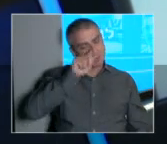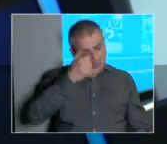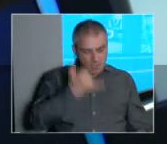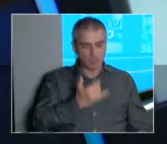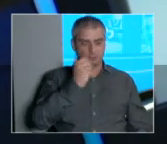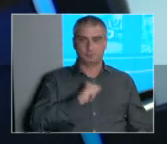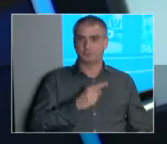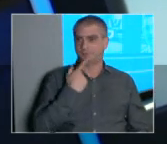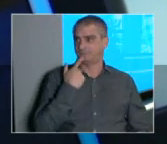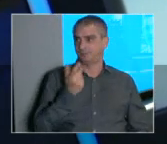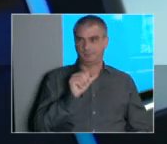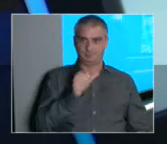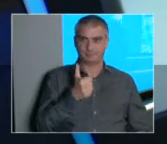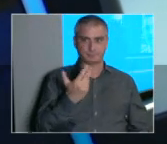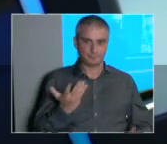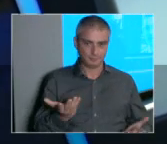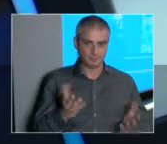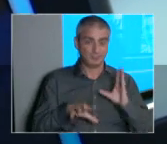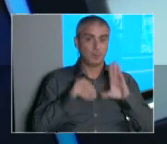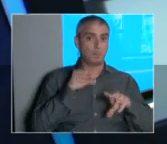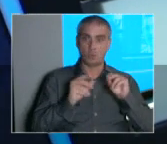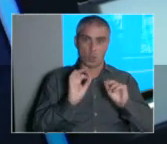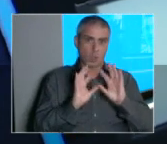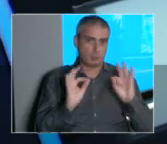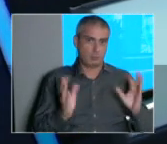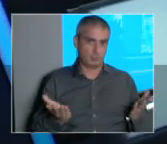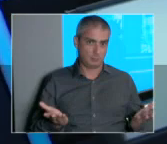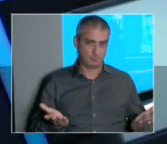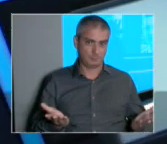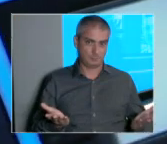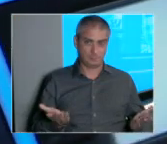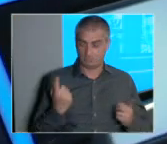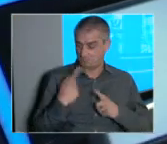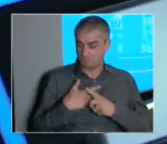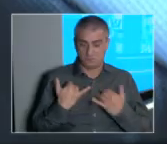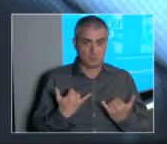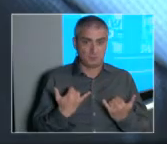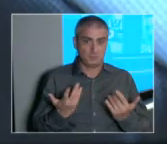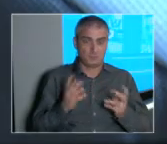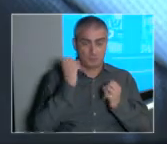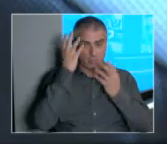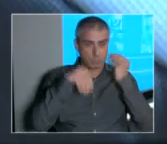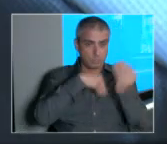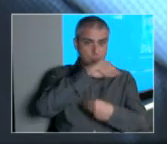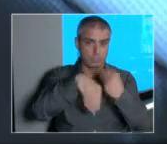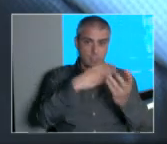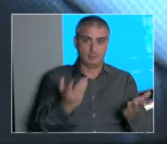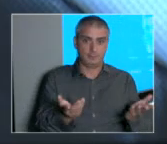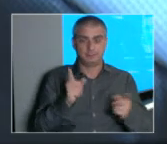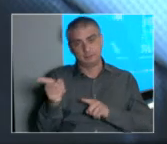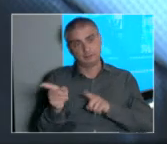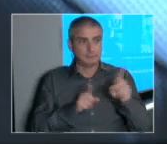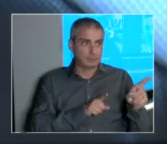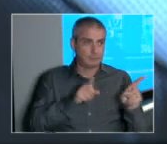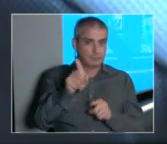לדבר דווקא עכשיו? אז קודם כל, מערכת הבחירות לא התחילה. עד הרגע זה, זה כל פריש מישים. זה עם זה, זה